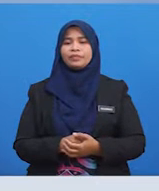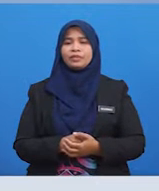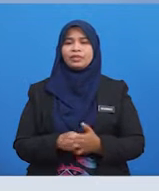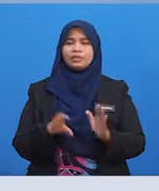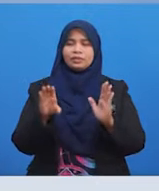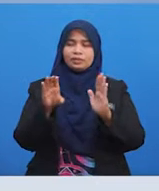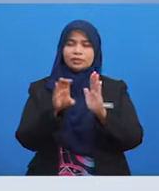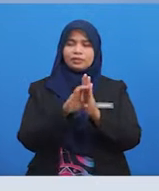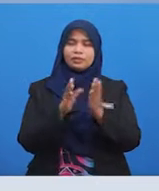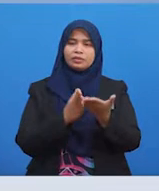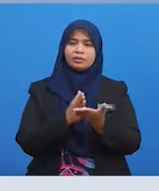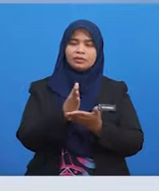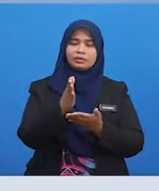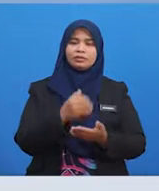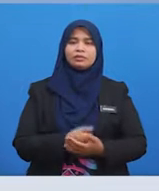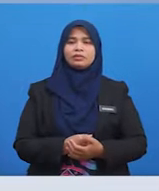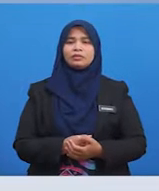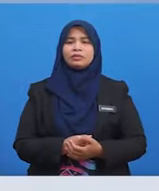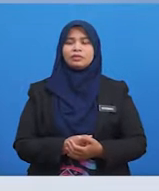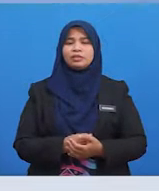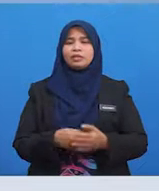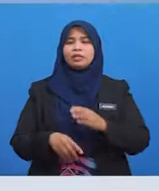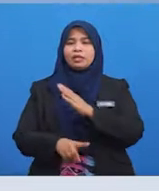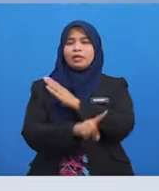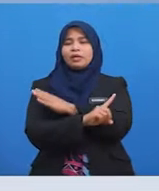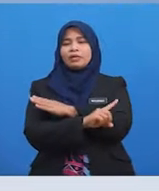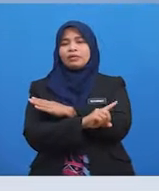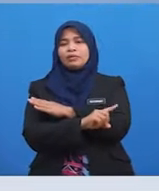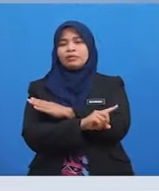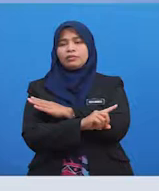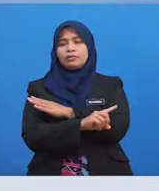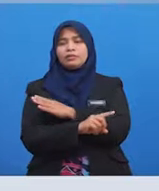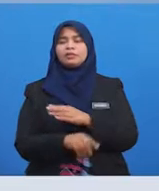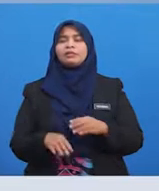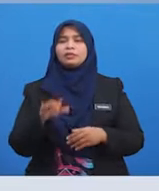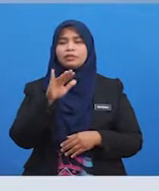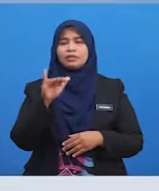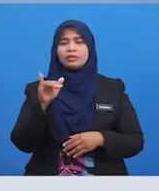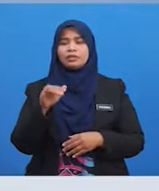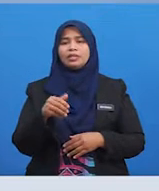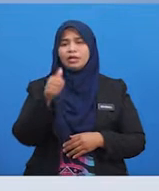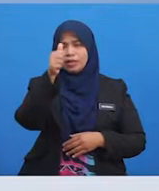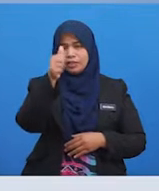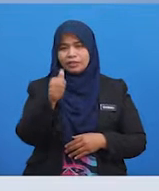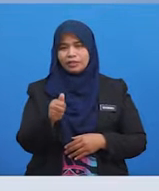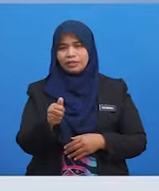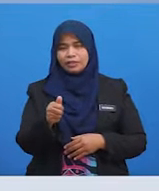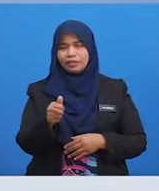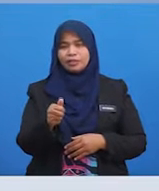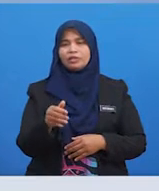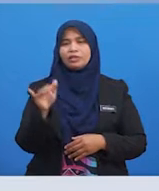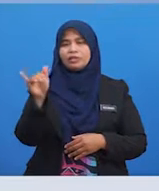Contoh seterusnya, ekor di eja, alif,